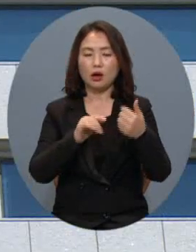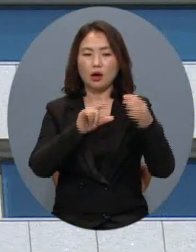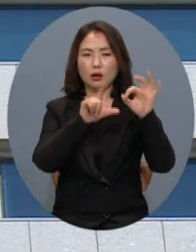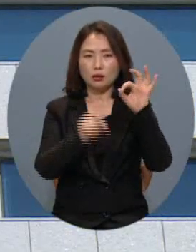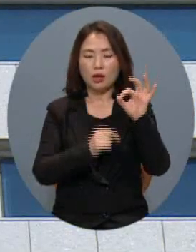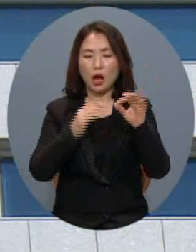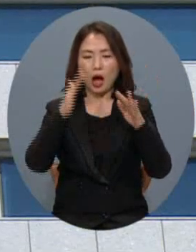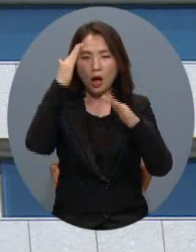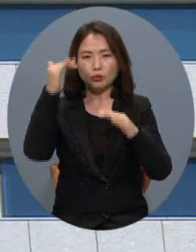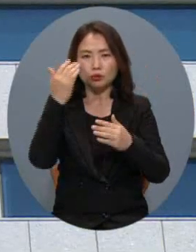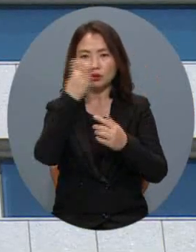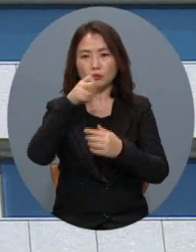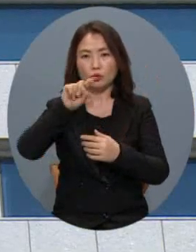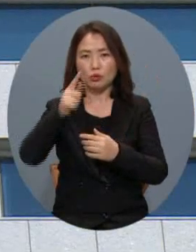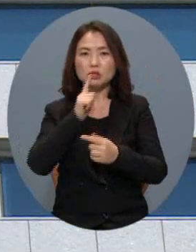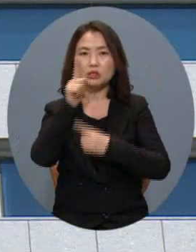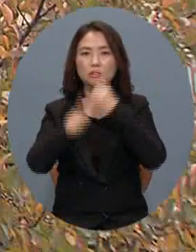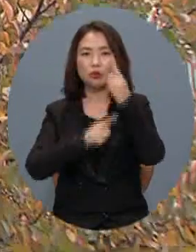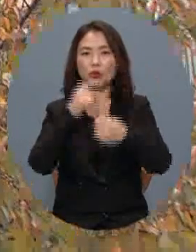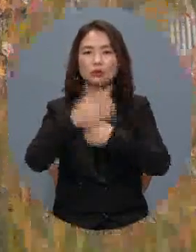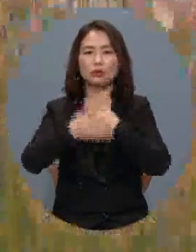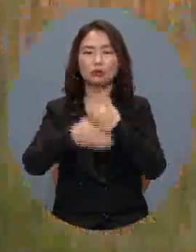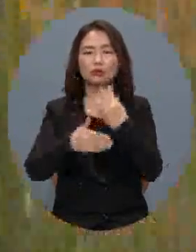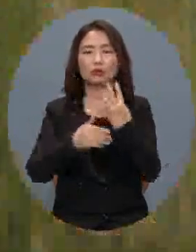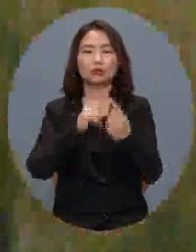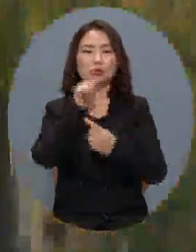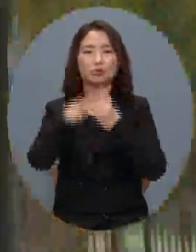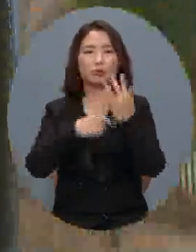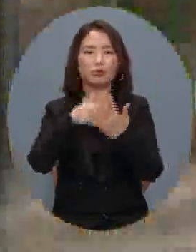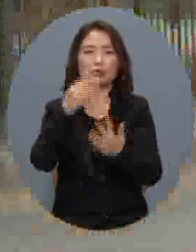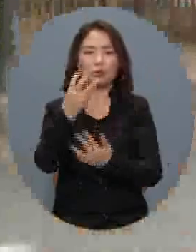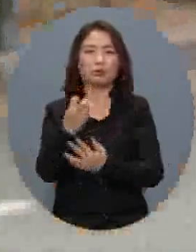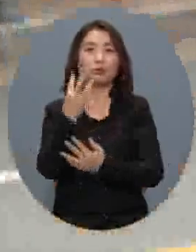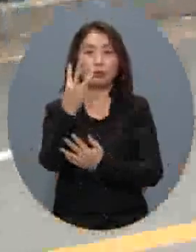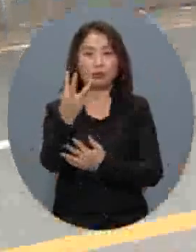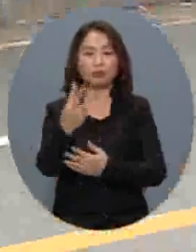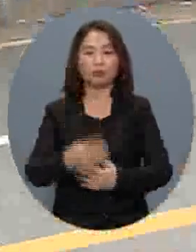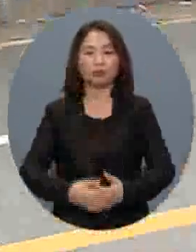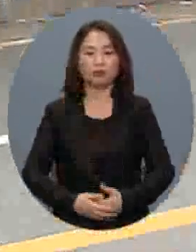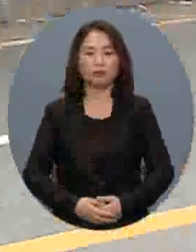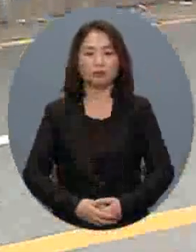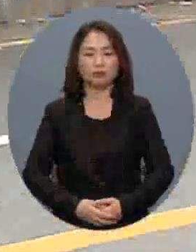한국감정원에 들어온 신고만 대구에서 33건이었습니다. MBC 뉴스 양관입니다.